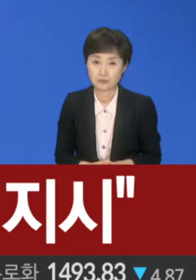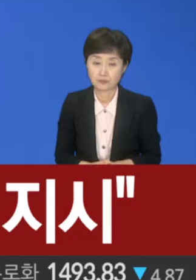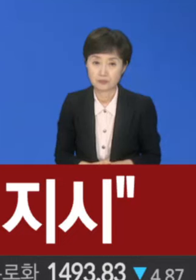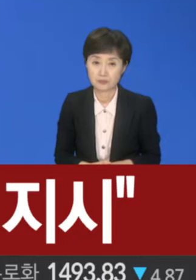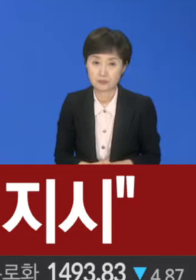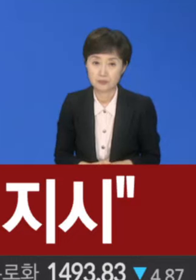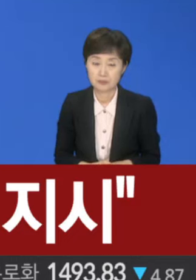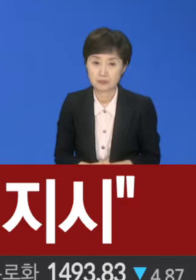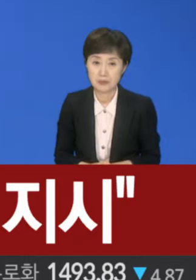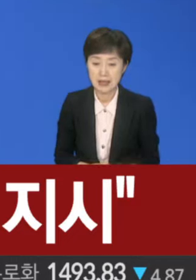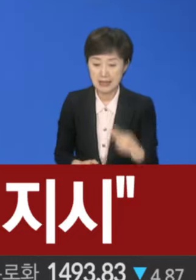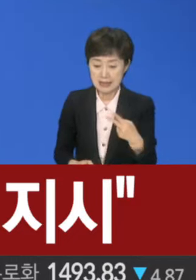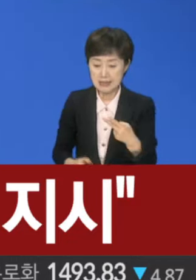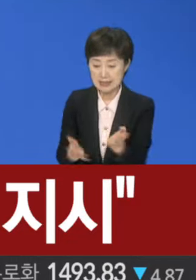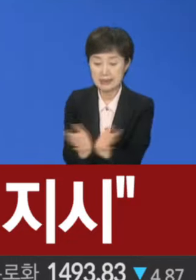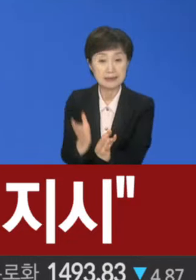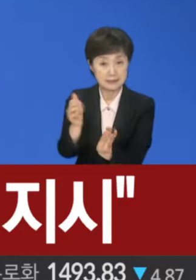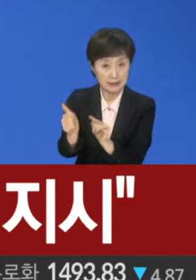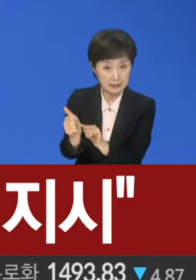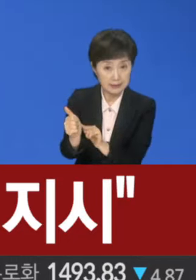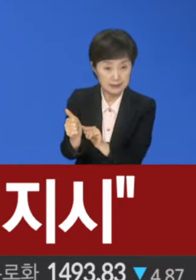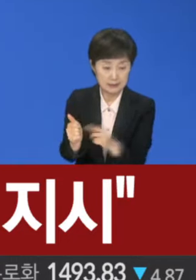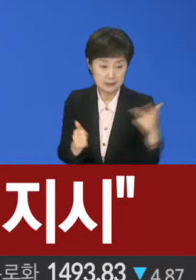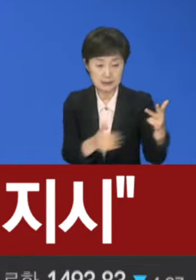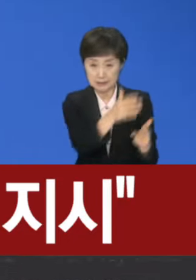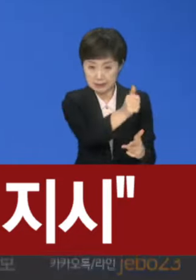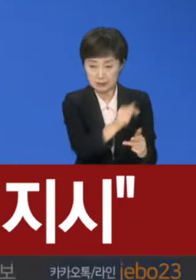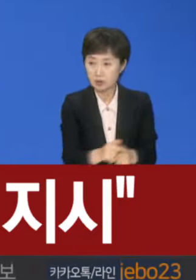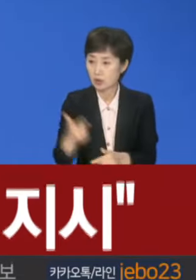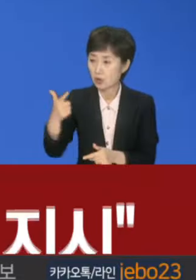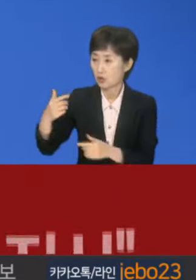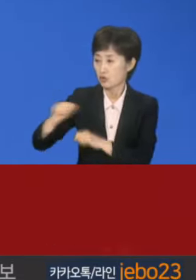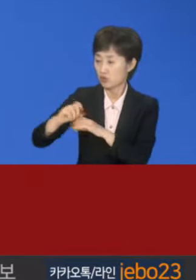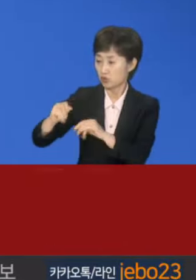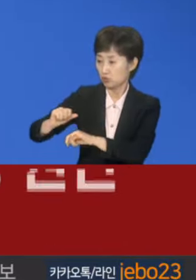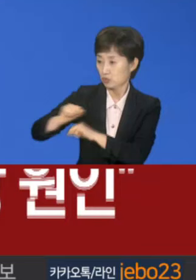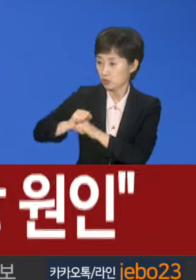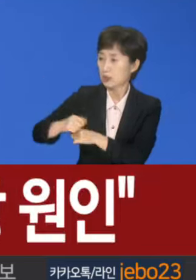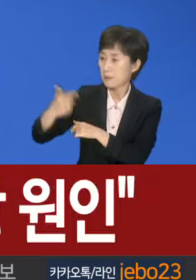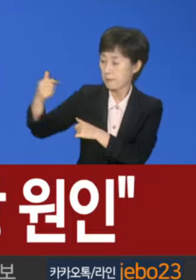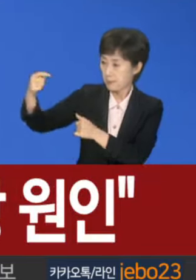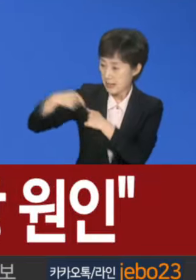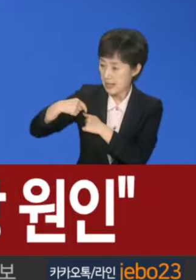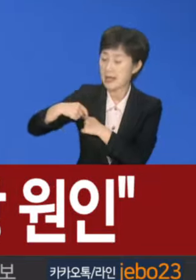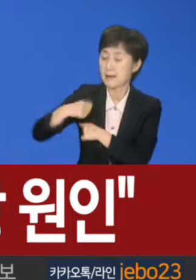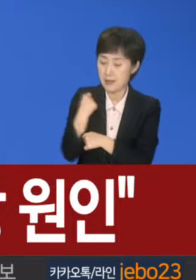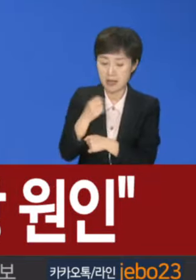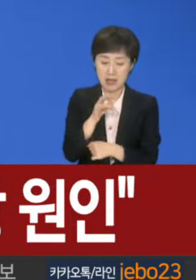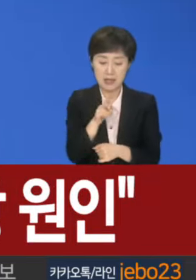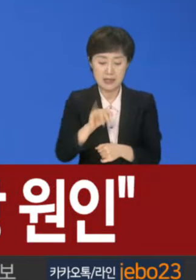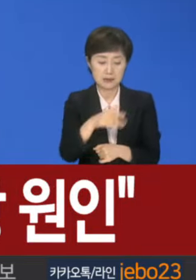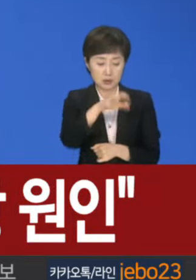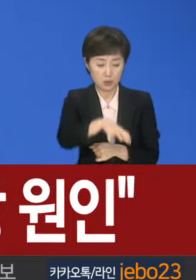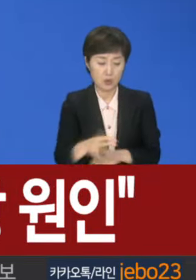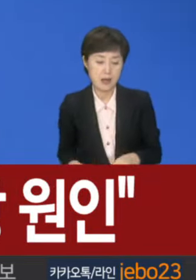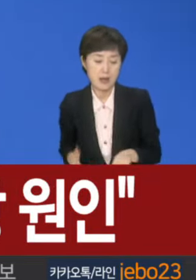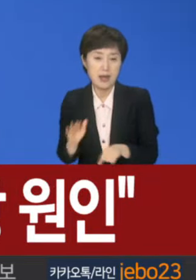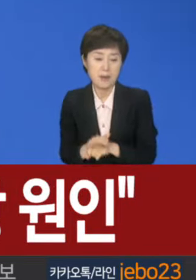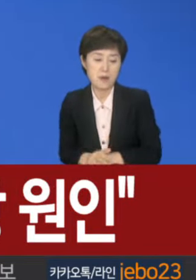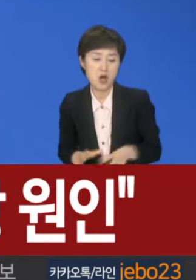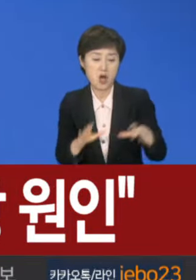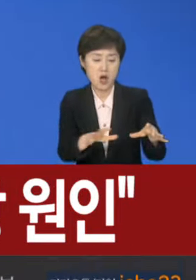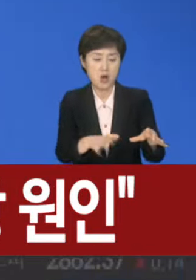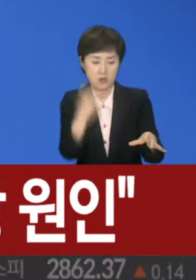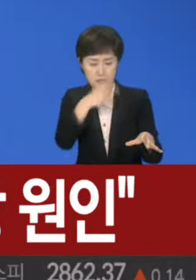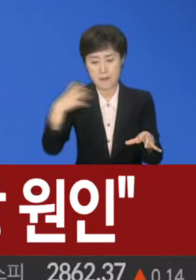이신속 기동부대장인 7여단장은 육군 54단장의 작전 지휘를 받아 예천지역 현장에 투입된 해병대의 총